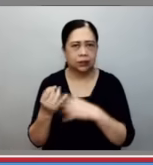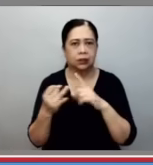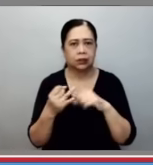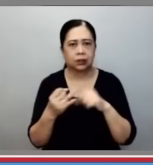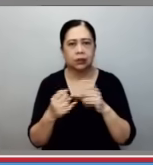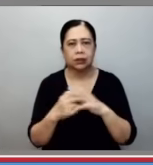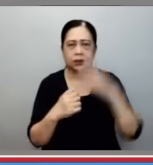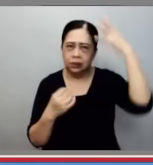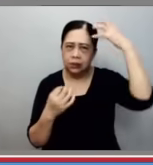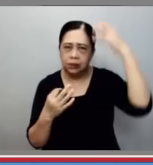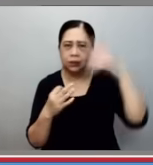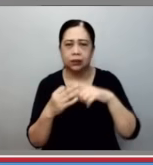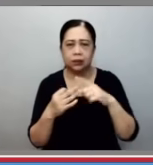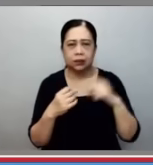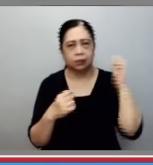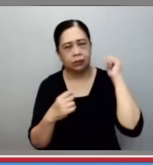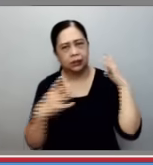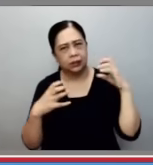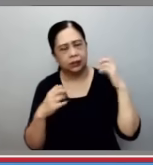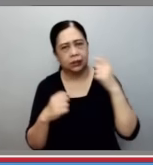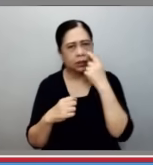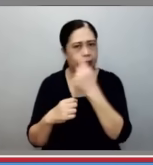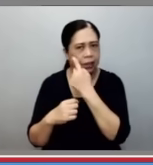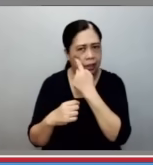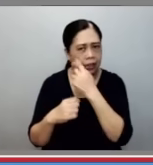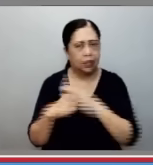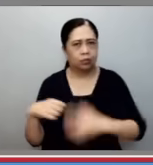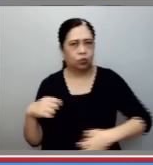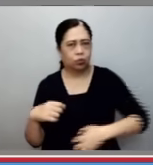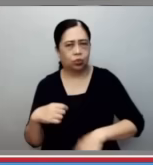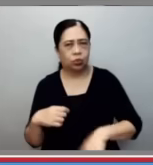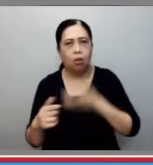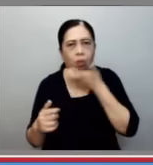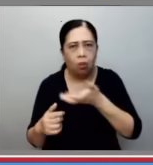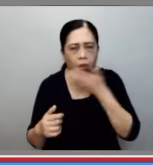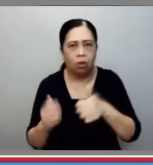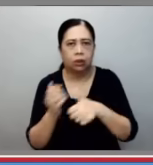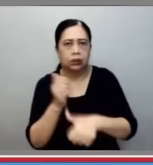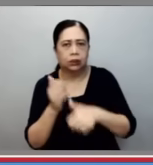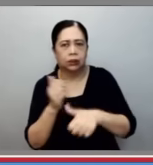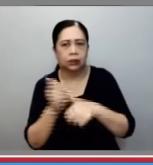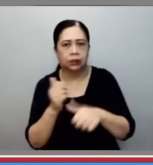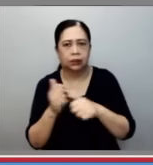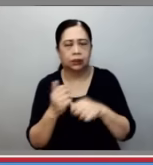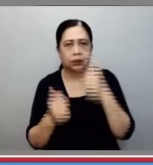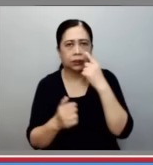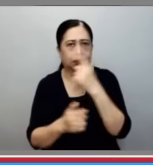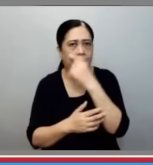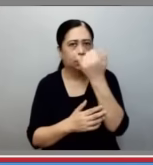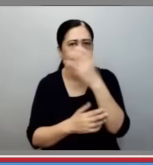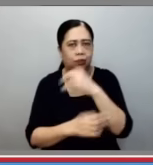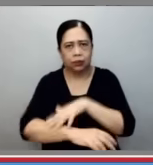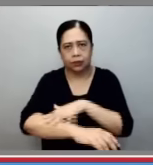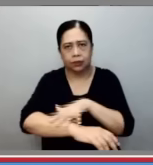ulo, pananakit ng likod ng mata, pananakit ng tiyan, pagsusuka, pagdudumi at paninilaw ng mata at balat.